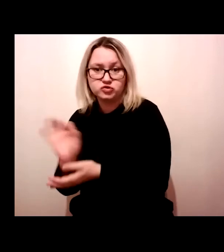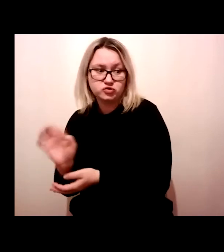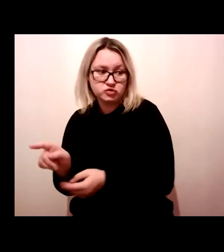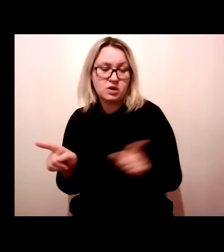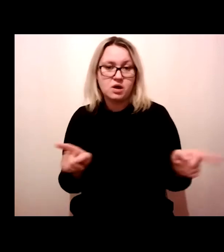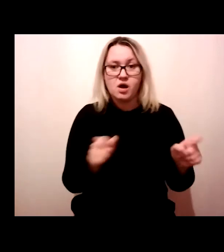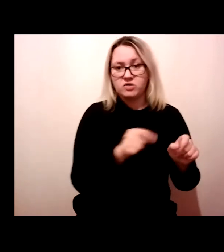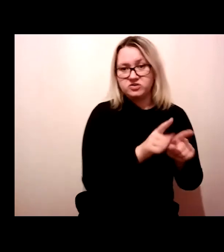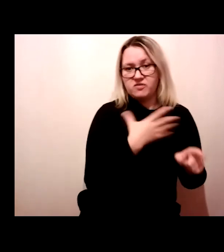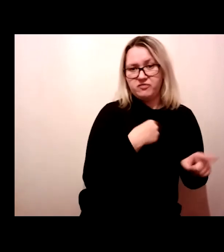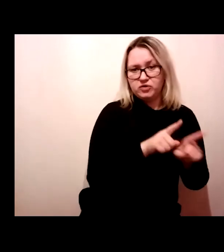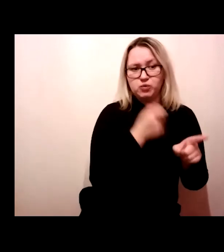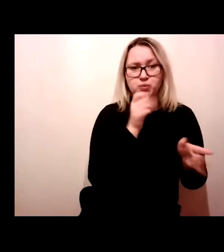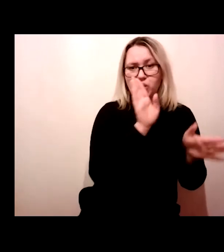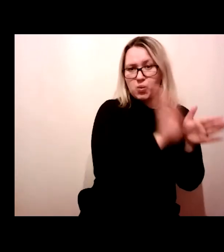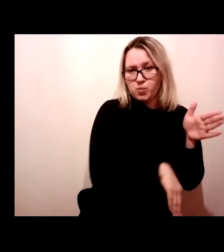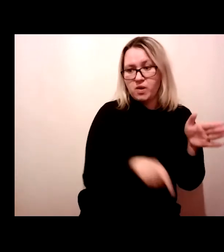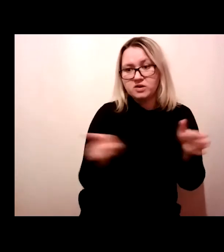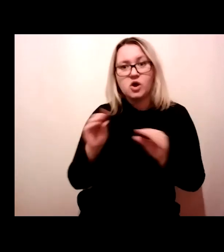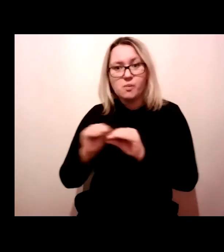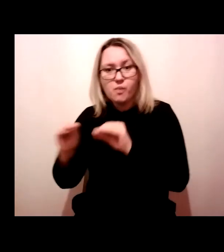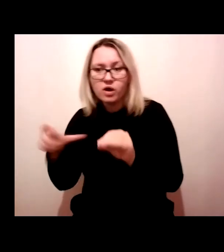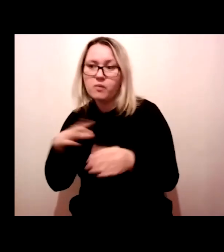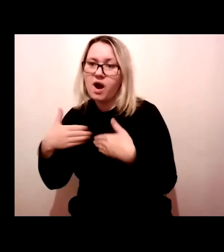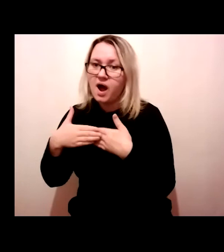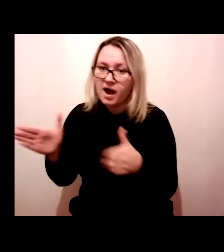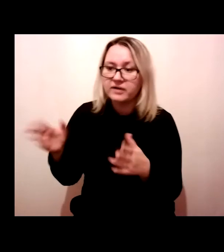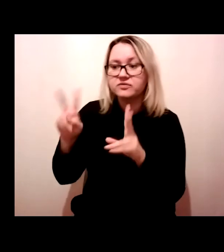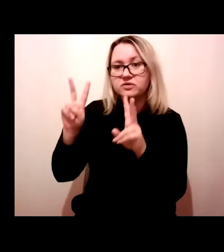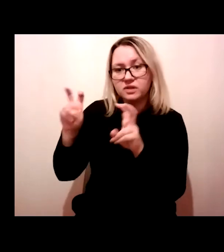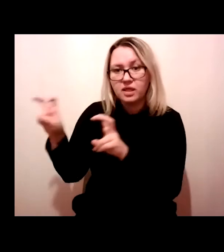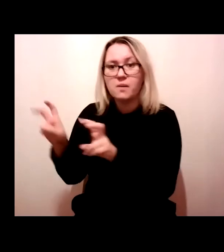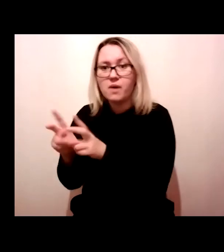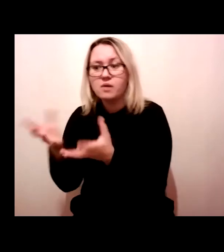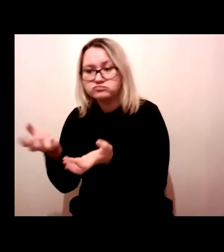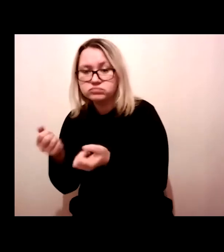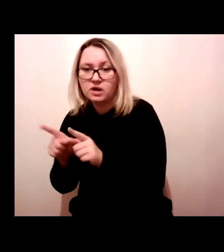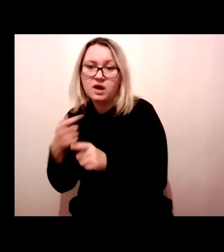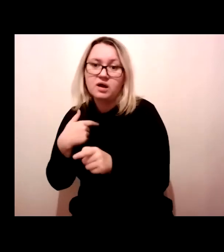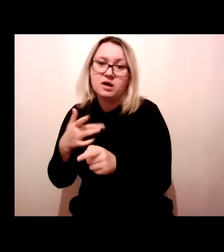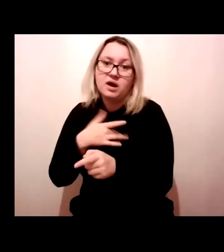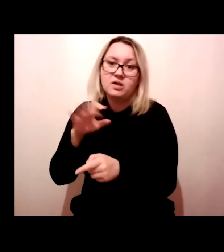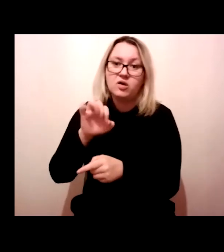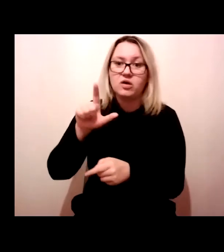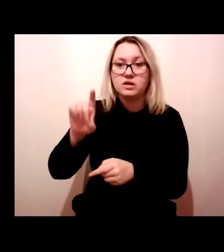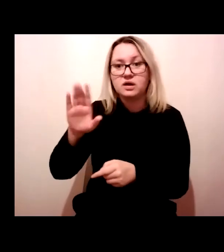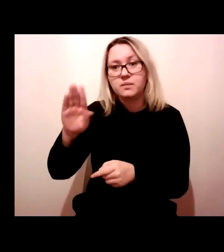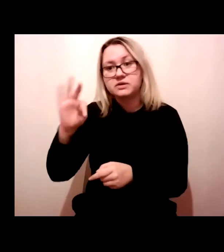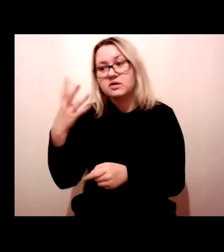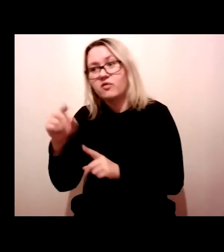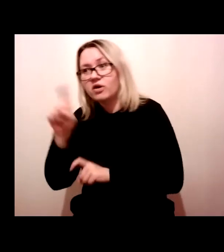buvo daug favorable than atviresni that šitai of temai, the galbūt prestigious school. jie mažiau žino apie LGBT